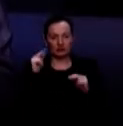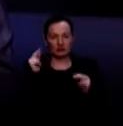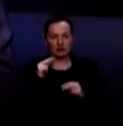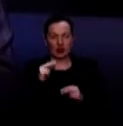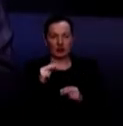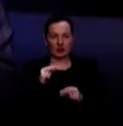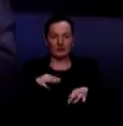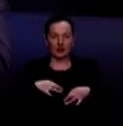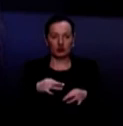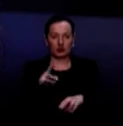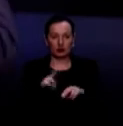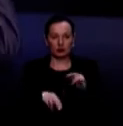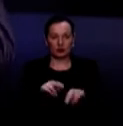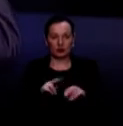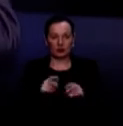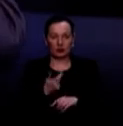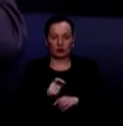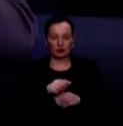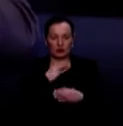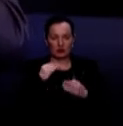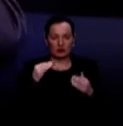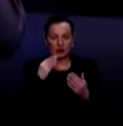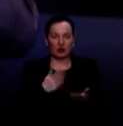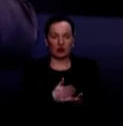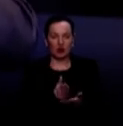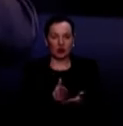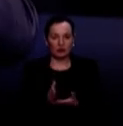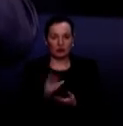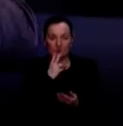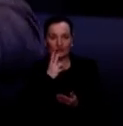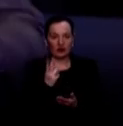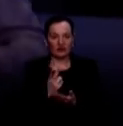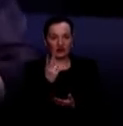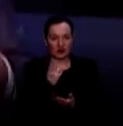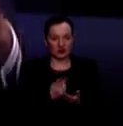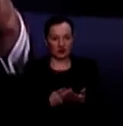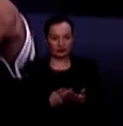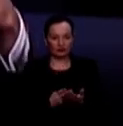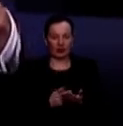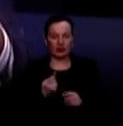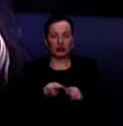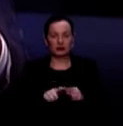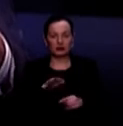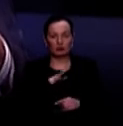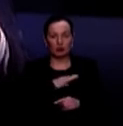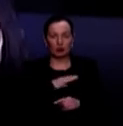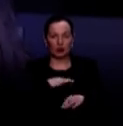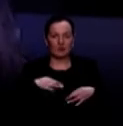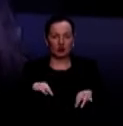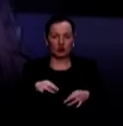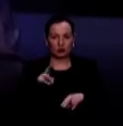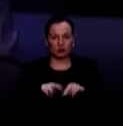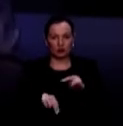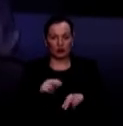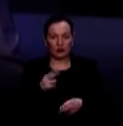машинобудування, ми дуже багато галузей, насправді, продивилися, зустрічалися. Які ще були йде? Значить, це було машинобудування,